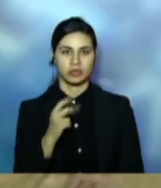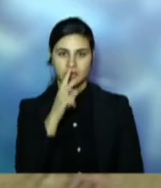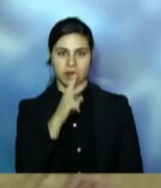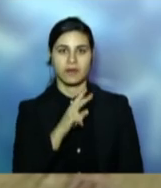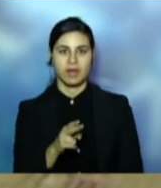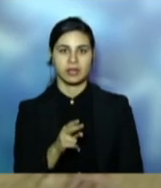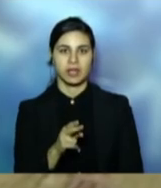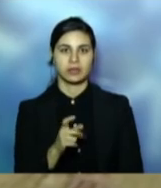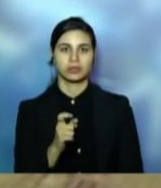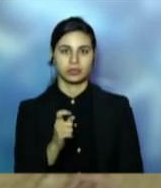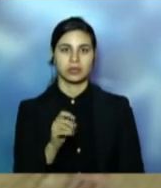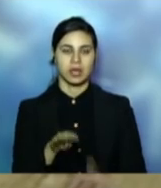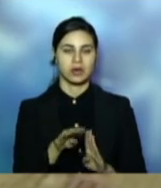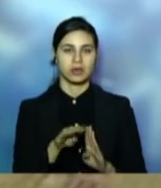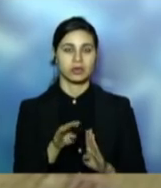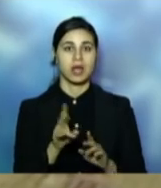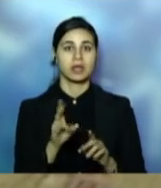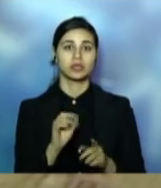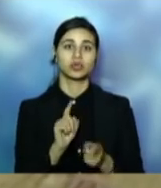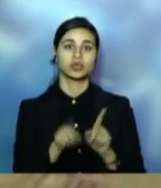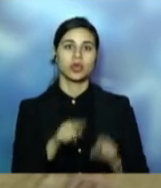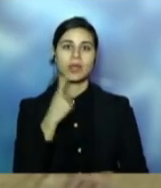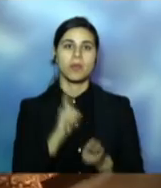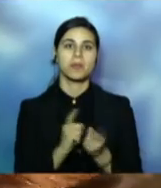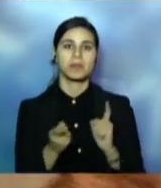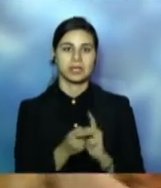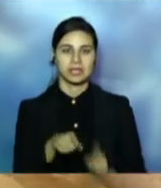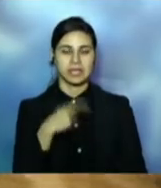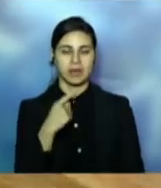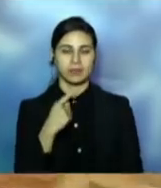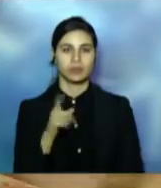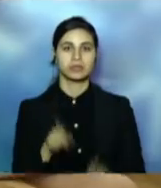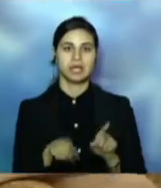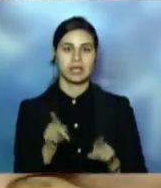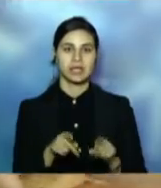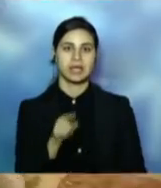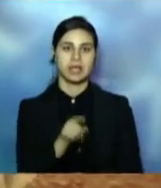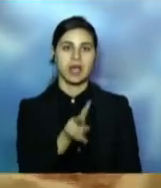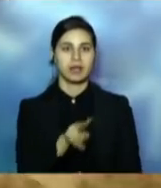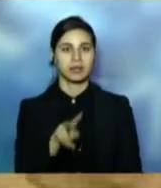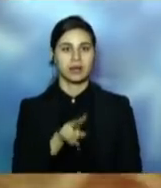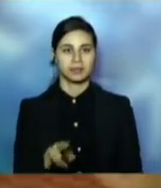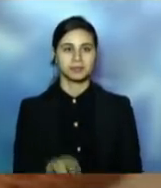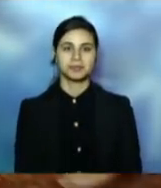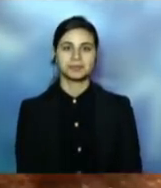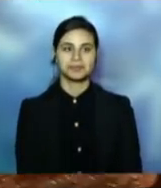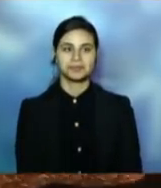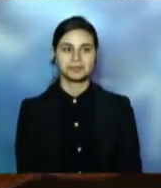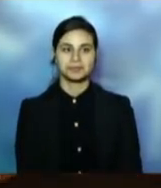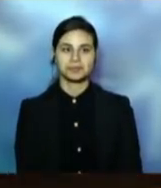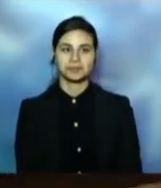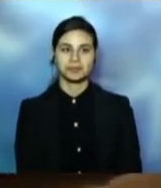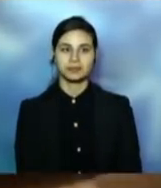უფრო გვანანო და ზოგი პირიქით იძახის ხანდახან, ეს და ეს და ზოგი რა და ზოგი